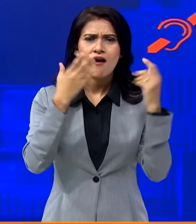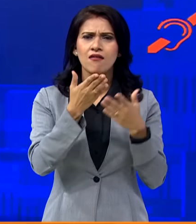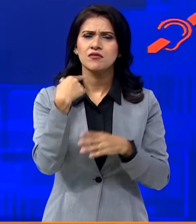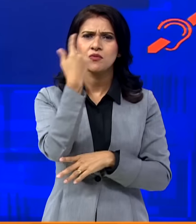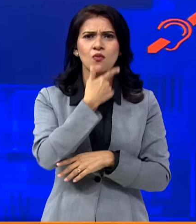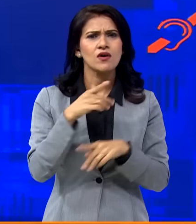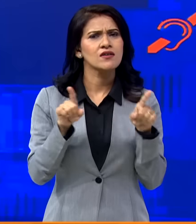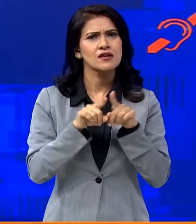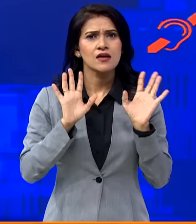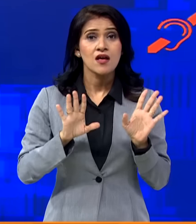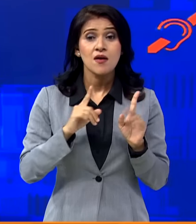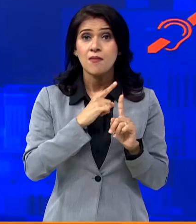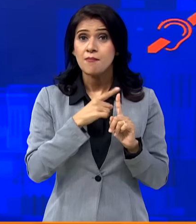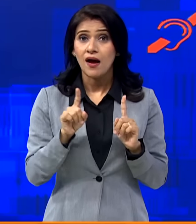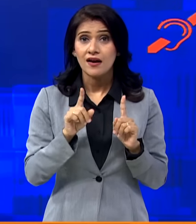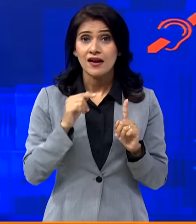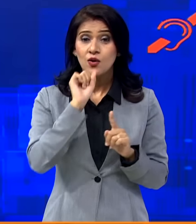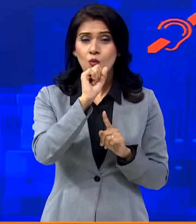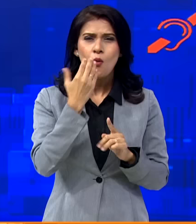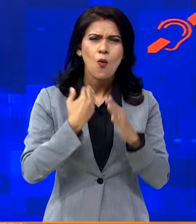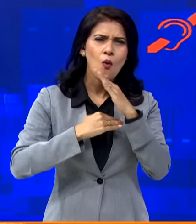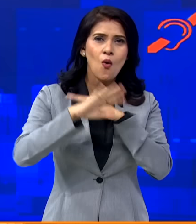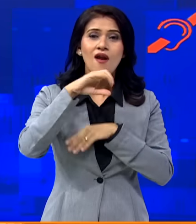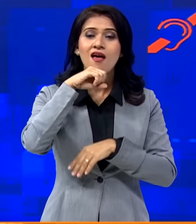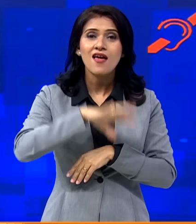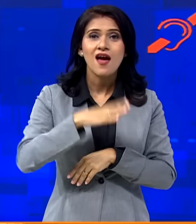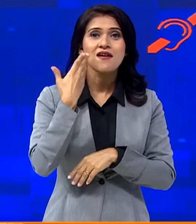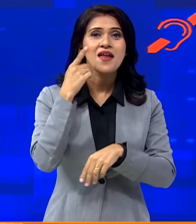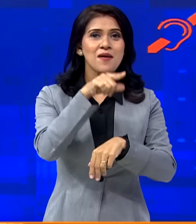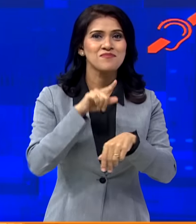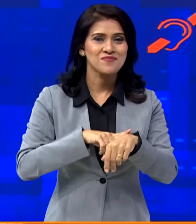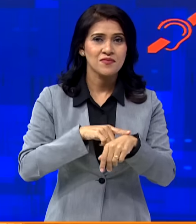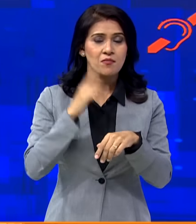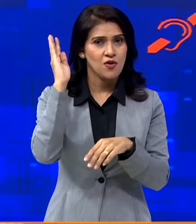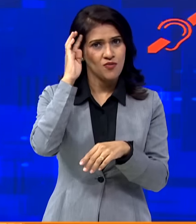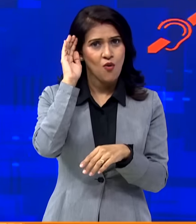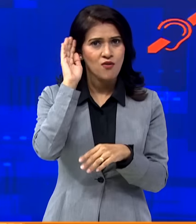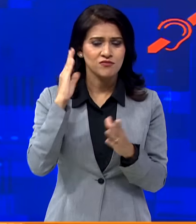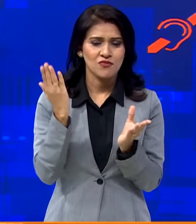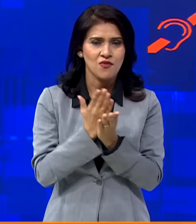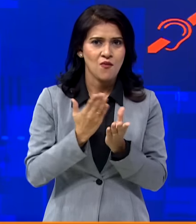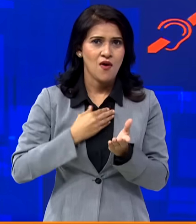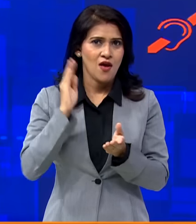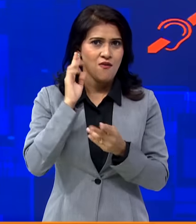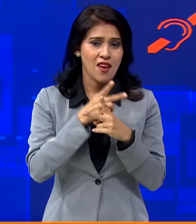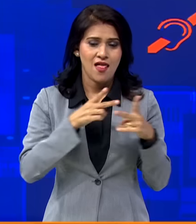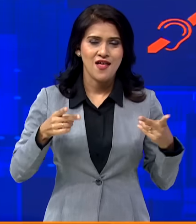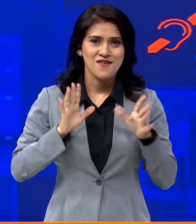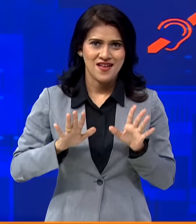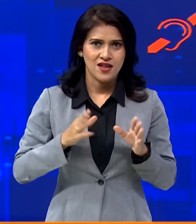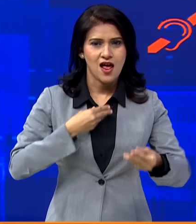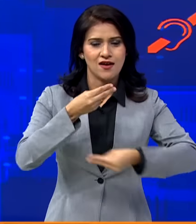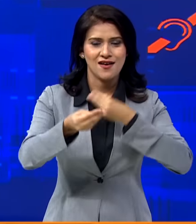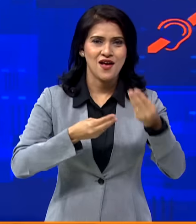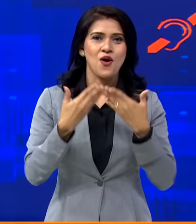लेकिन मेरे पास कुछ जानकारी है आपकी जवानी के दिनों की और जवानी के कुराज मैं आपकी अदालत में